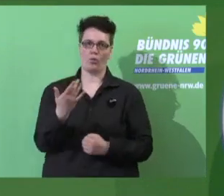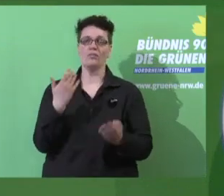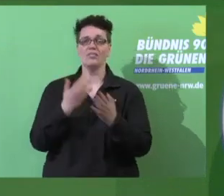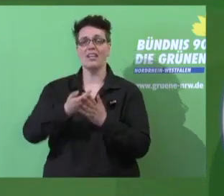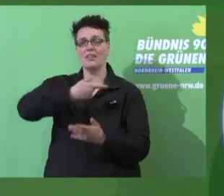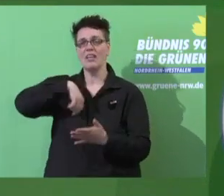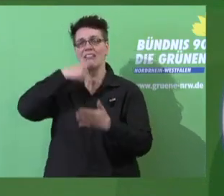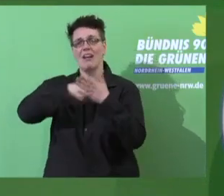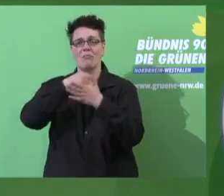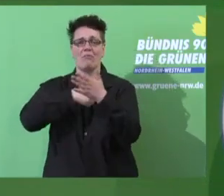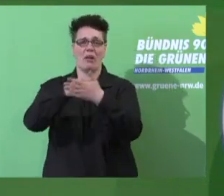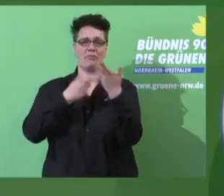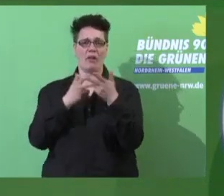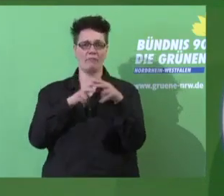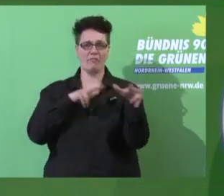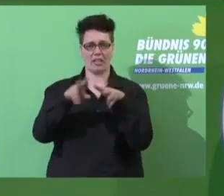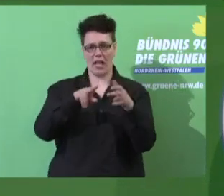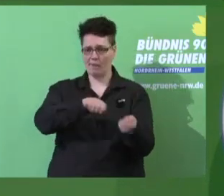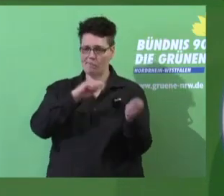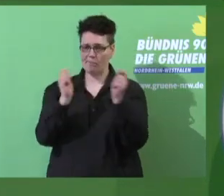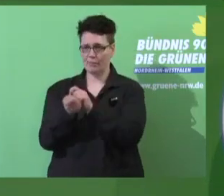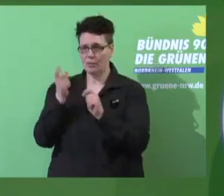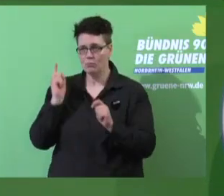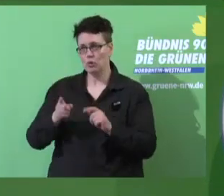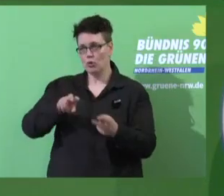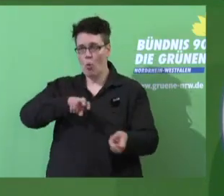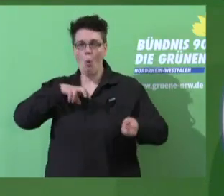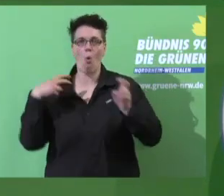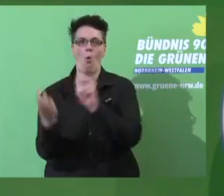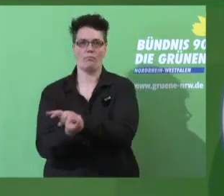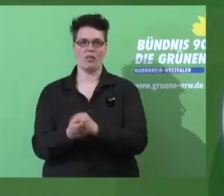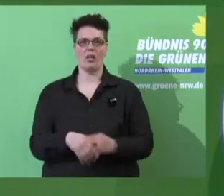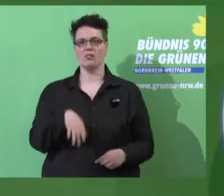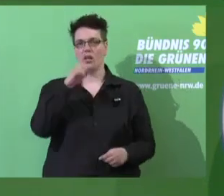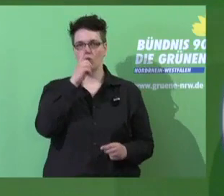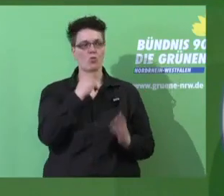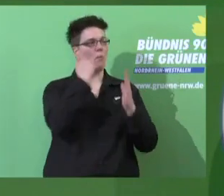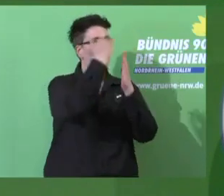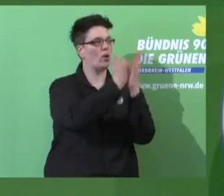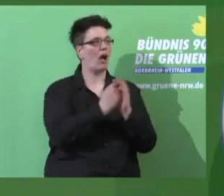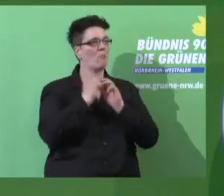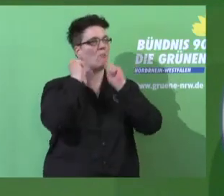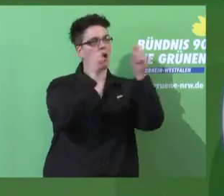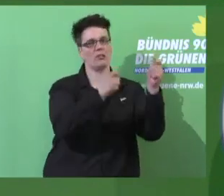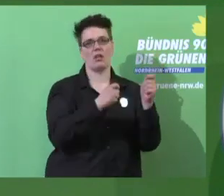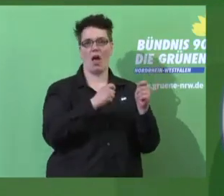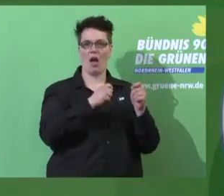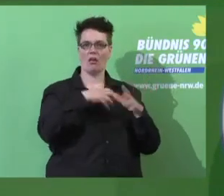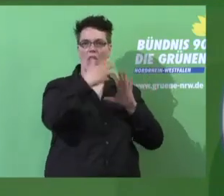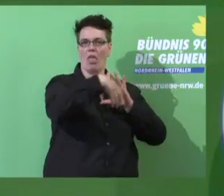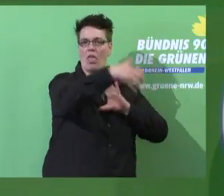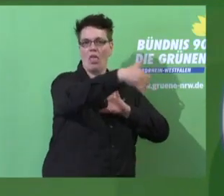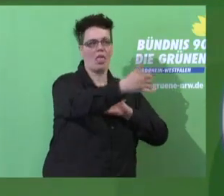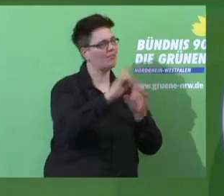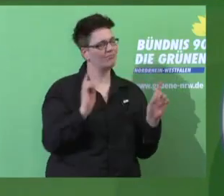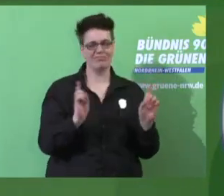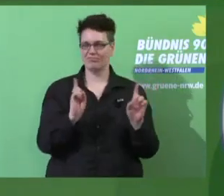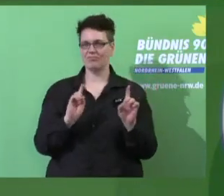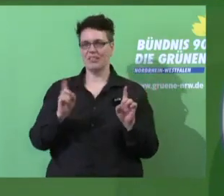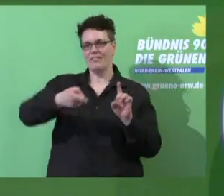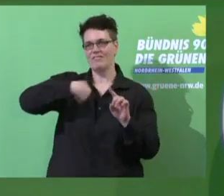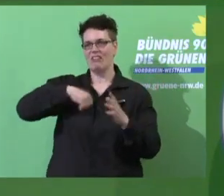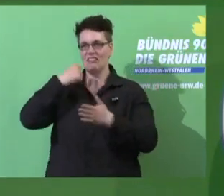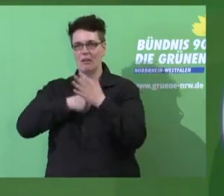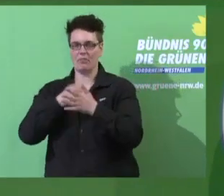Realität werden zu lassen und nicht nur Programm und Antrag werden zu lassen, kämpfen wir dafür, dass wir ganz, ganz starke Grüne im